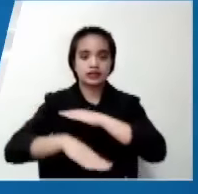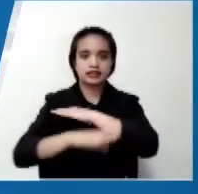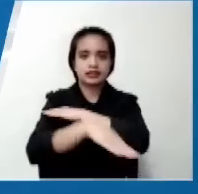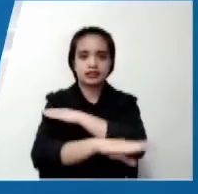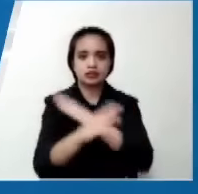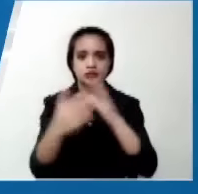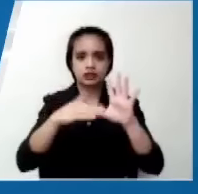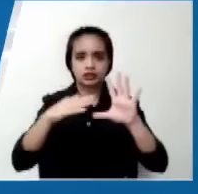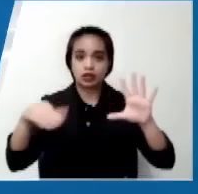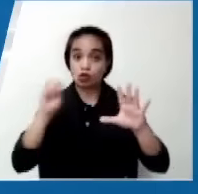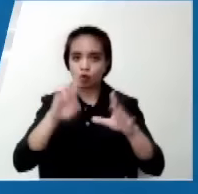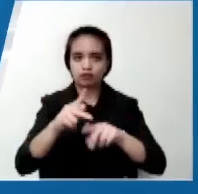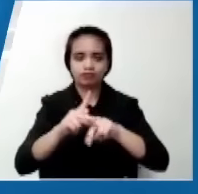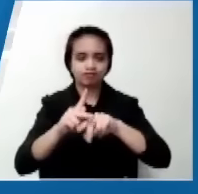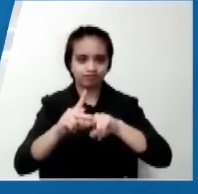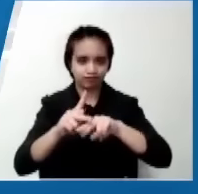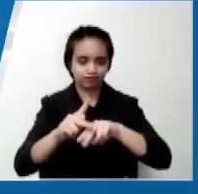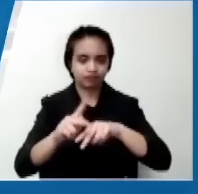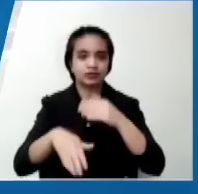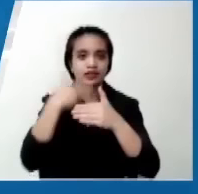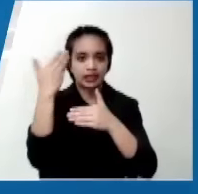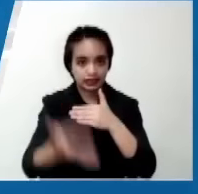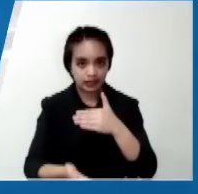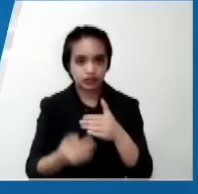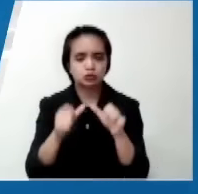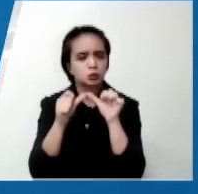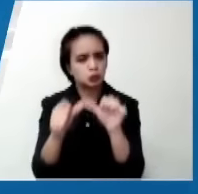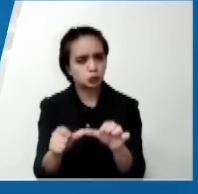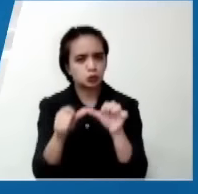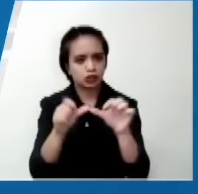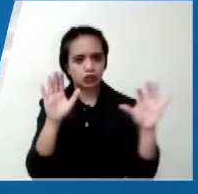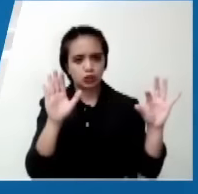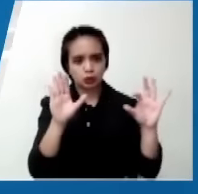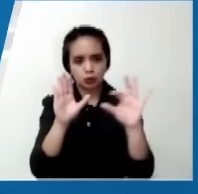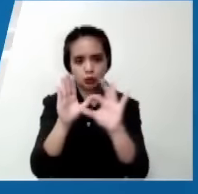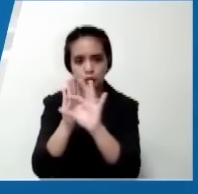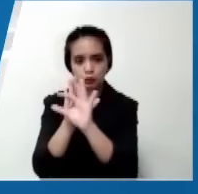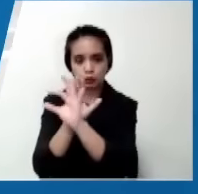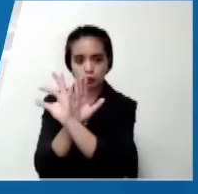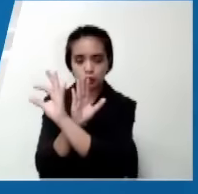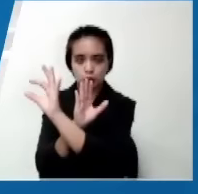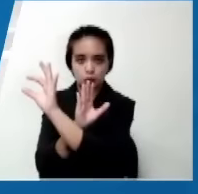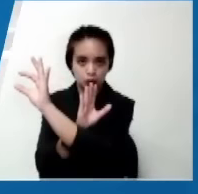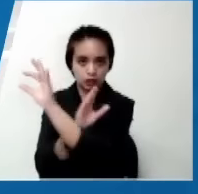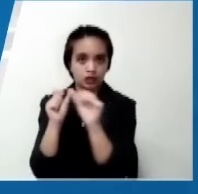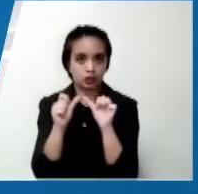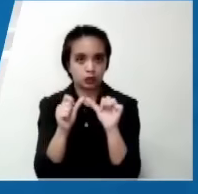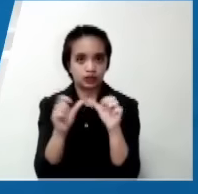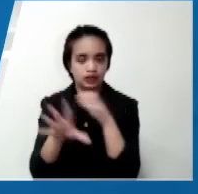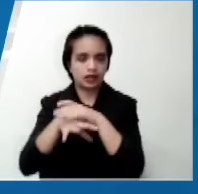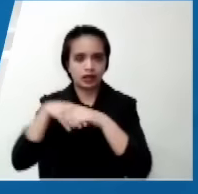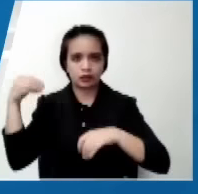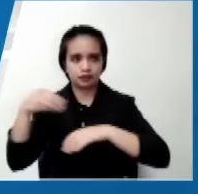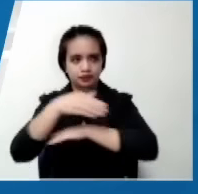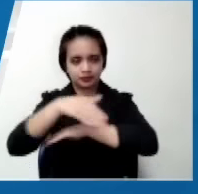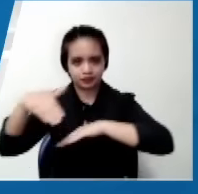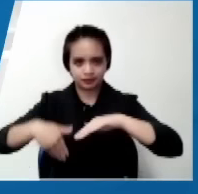Union or Pangasinan. Saka po ito patuloy pong kikilos sa may West Philippine Sea hanggang sa tuluyang makalabas ng Philippine Area